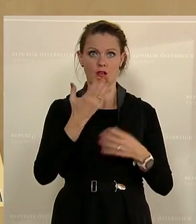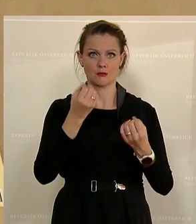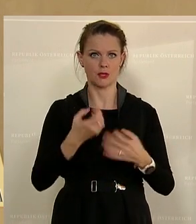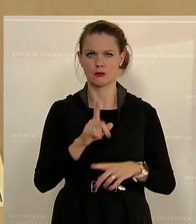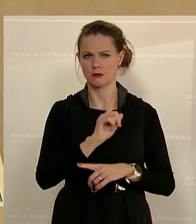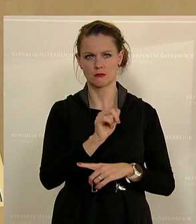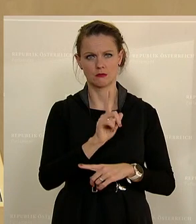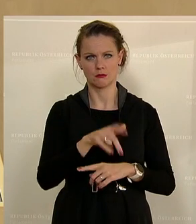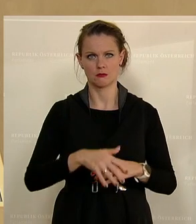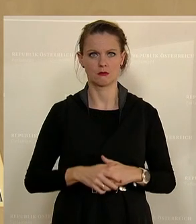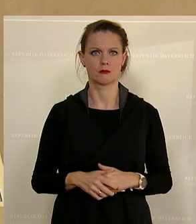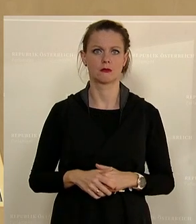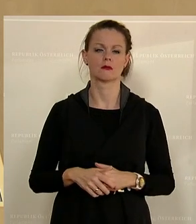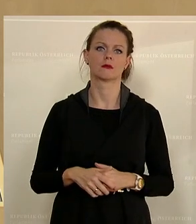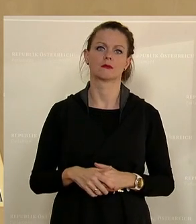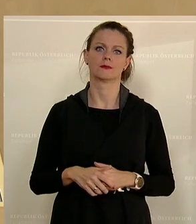geschieht.